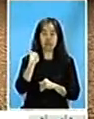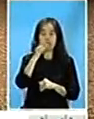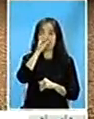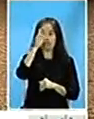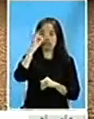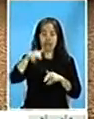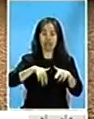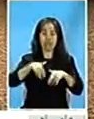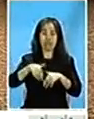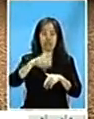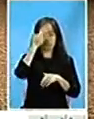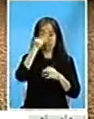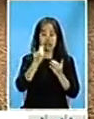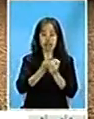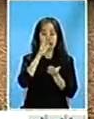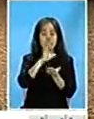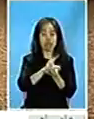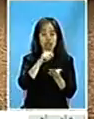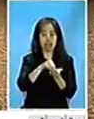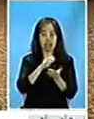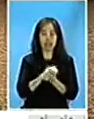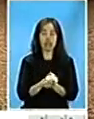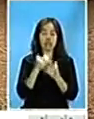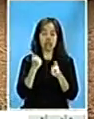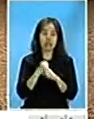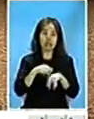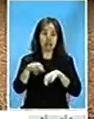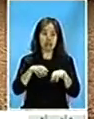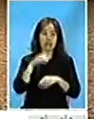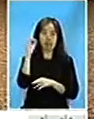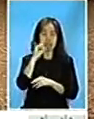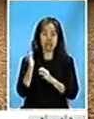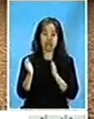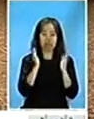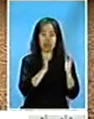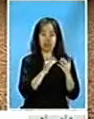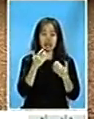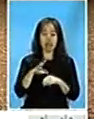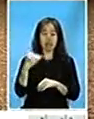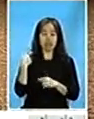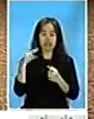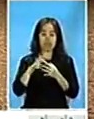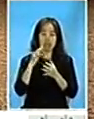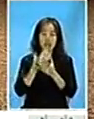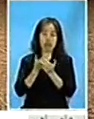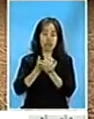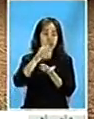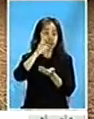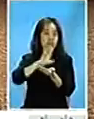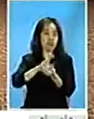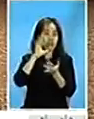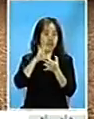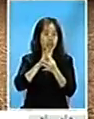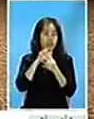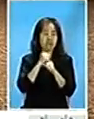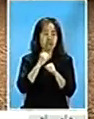ชาชนด้วยว่าอันนี้คืองบประมาณนะคะที่ไม่ได้ดำเนินการนอกจากนั้นแล้วก็ยังมีเรื่องของงบประมาณที่เกี่ยวข้